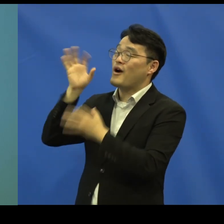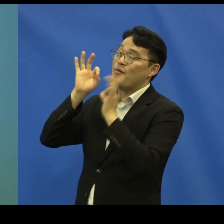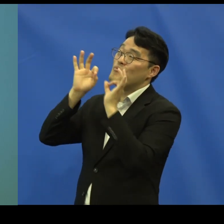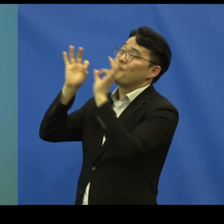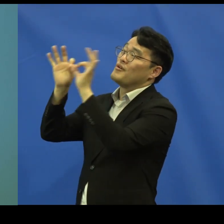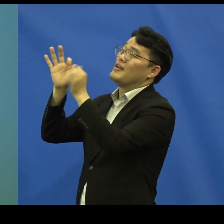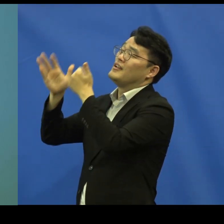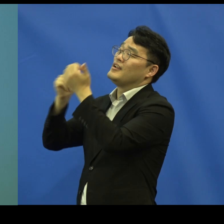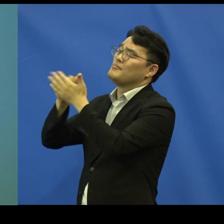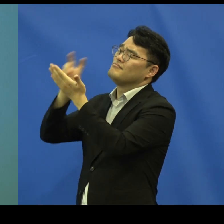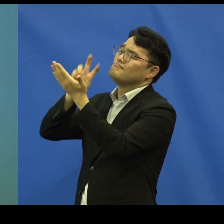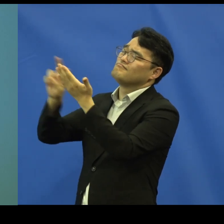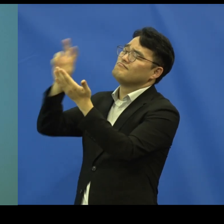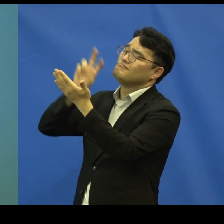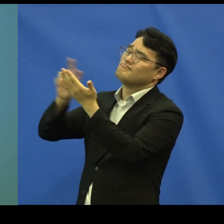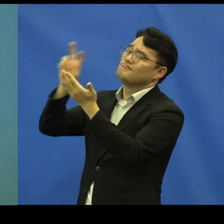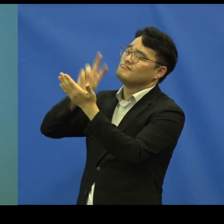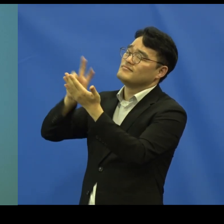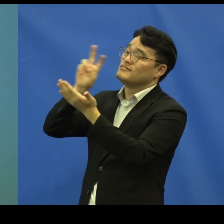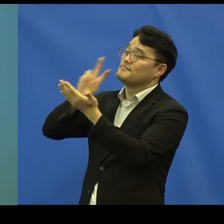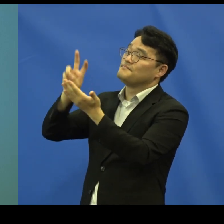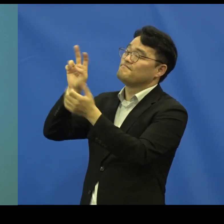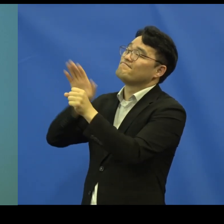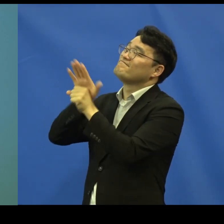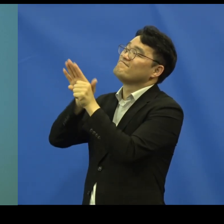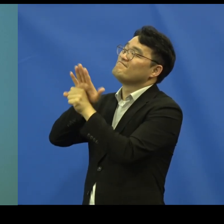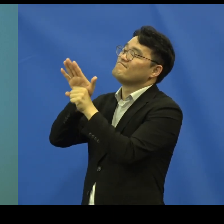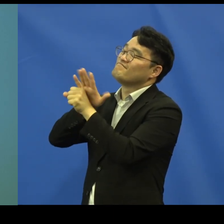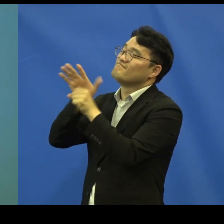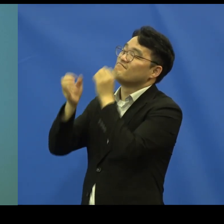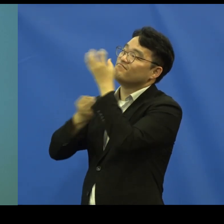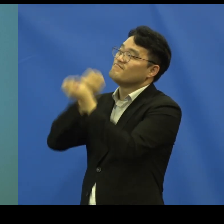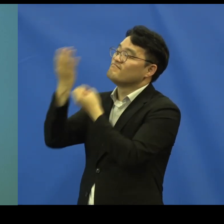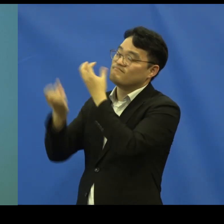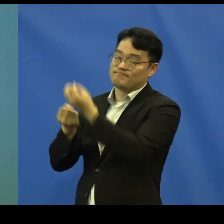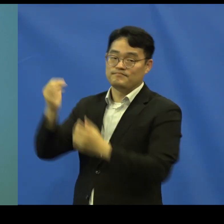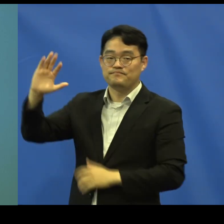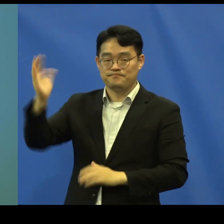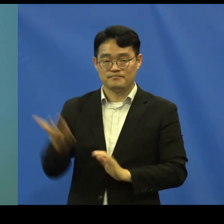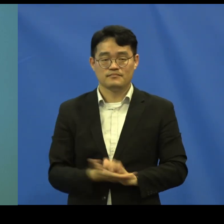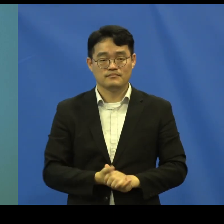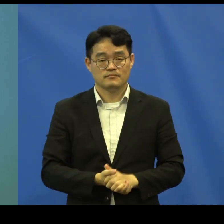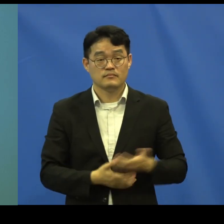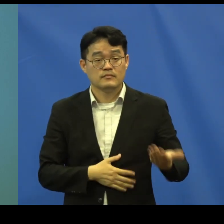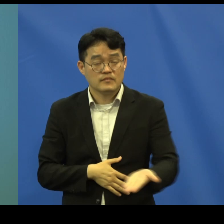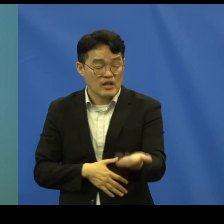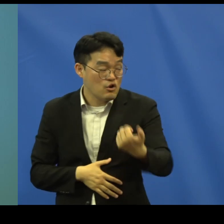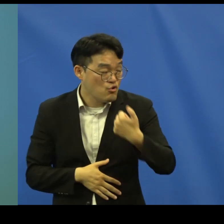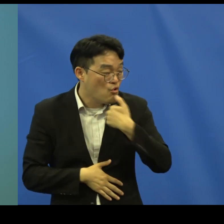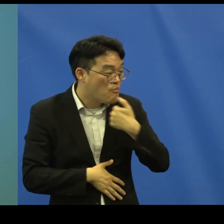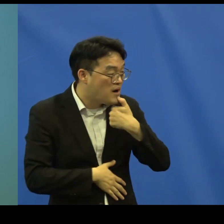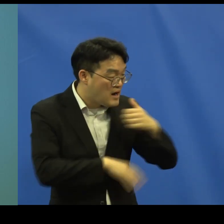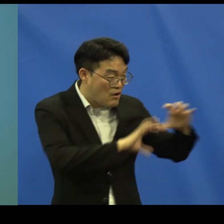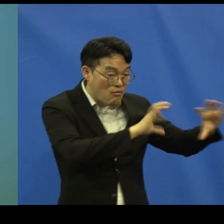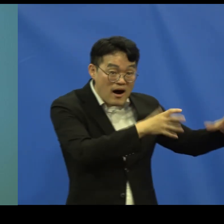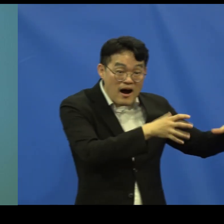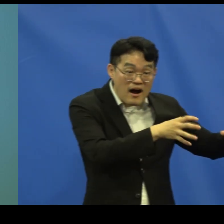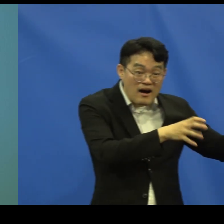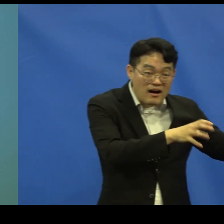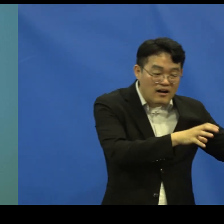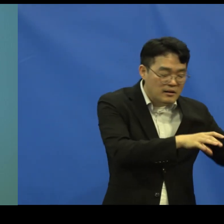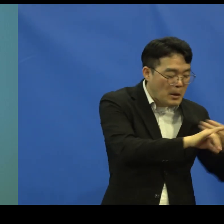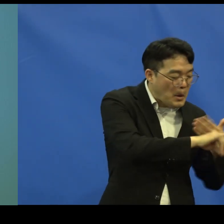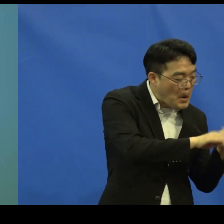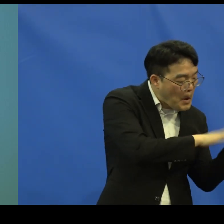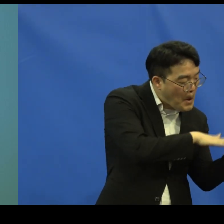찬양에 빠져들 수밖에 없습니다. 로마 시대의 황제의 아충꾼들은 황제를 신으로 칭송하는데 낮과